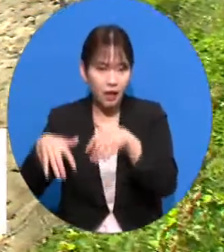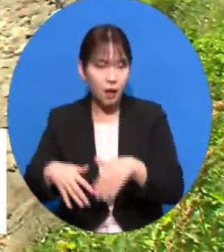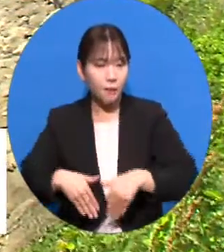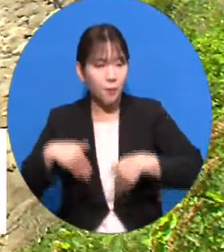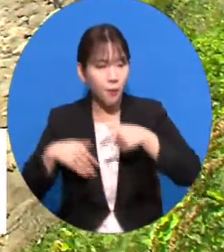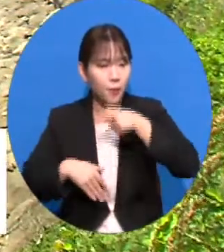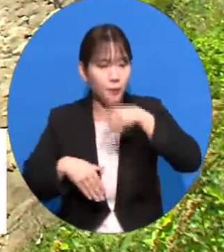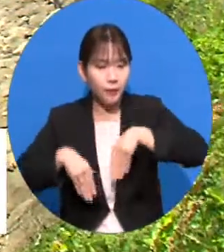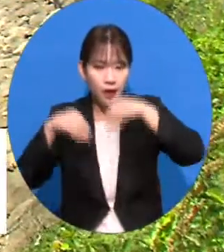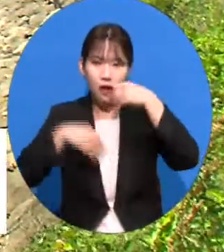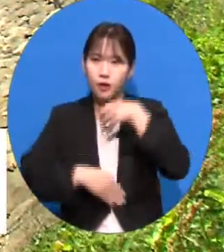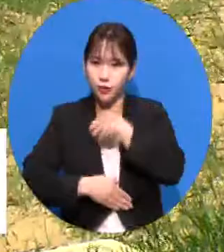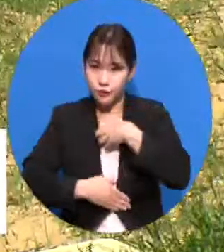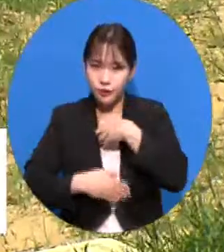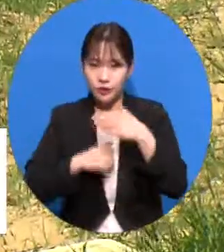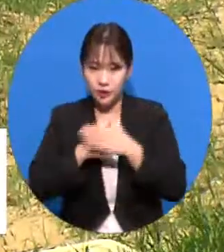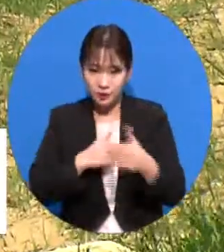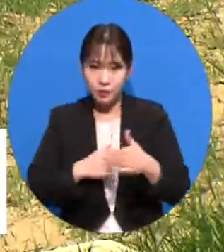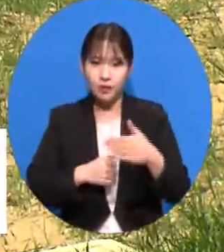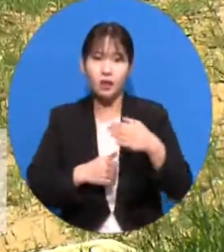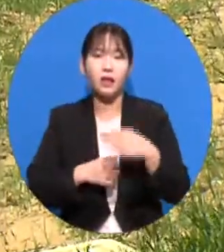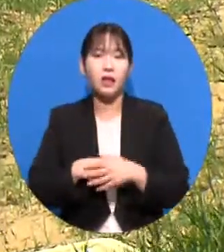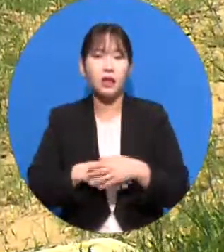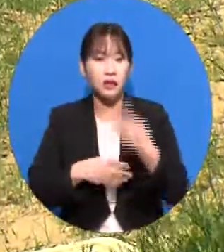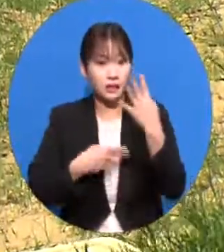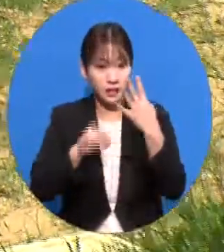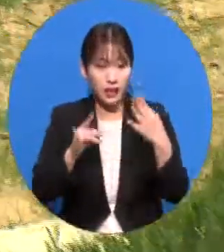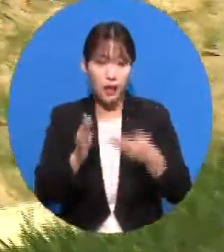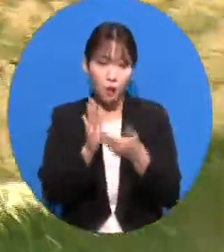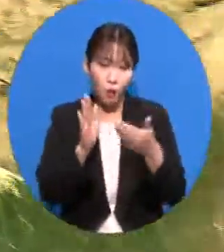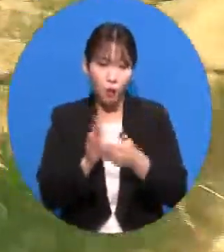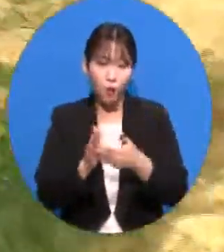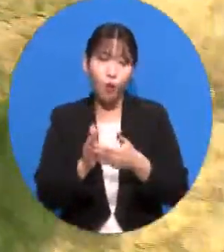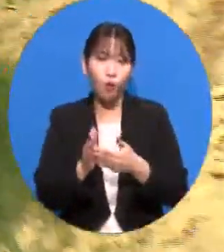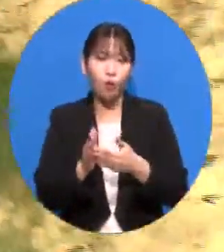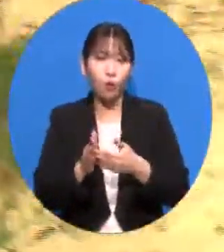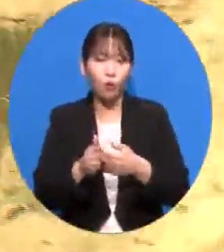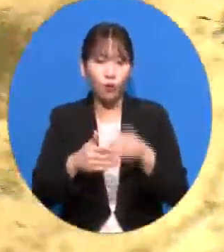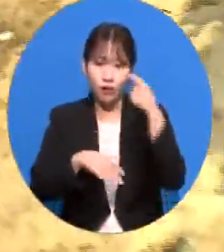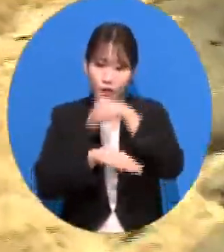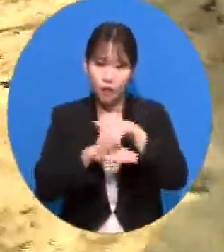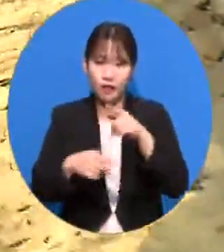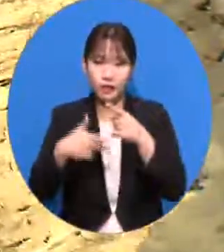우려되는 상황이어서 4대호 통수 일정을 평년보다 1, 2주 앞당가기로 했습니다.